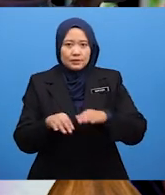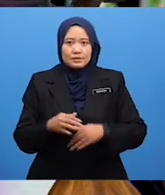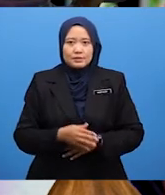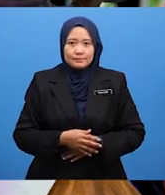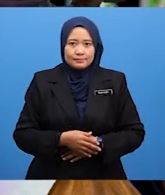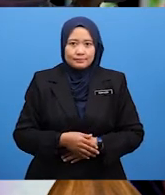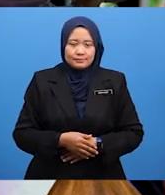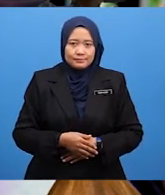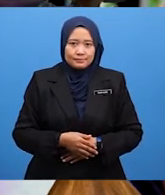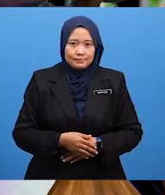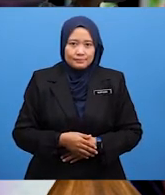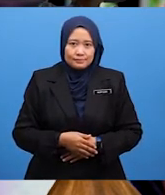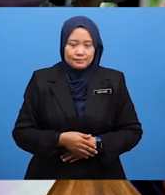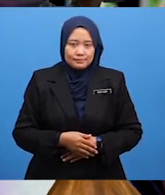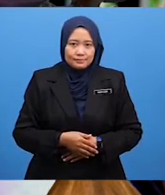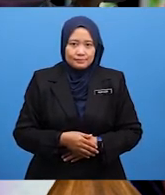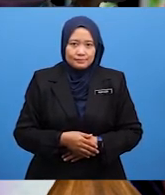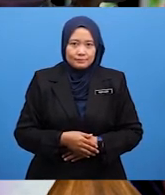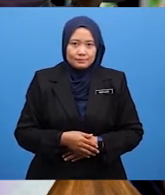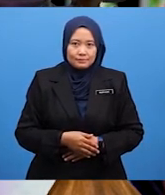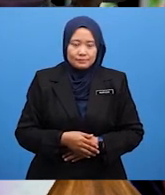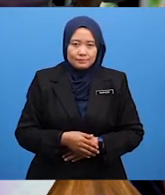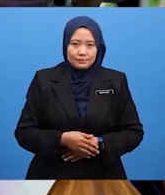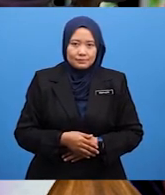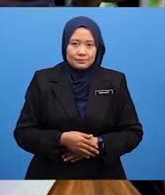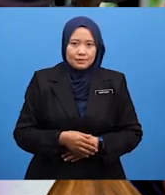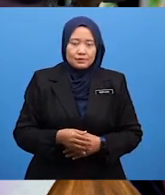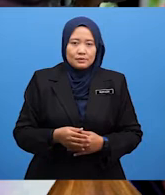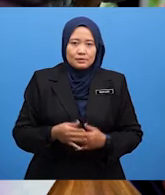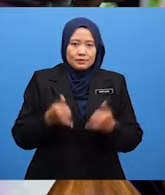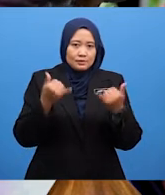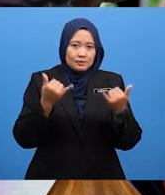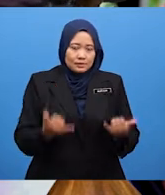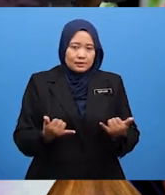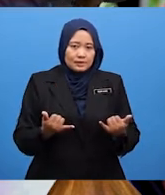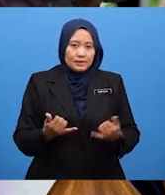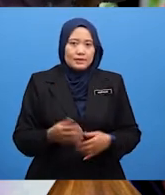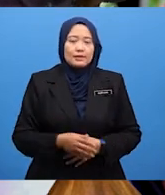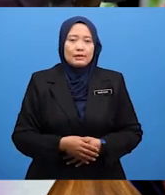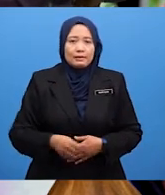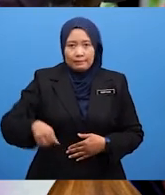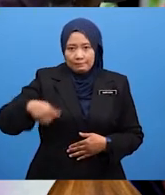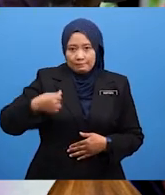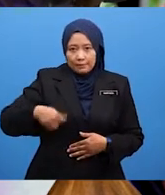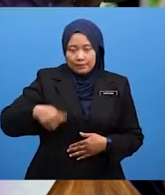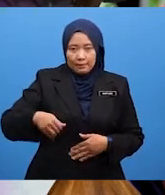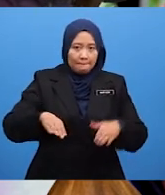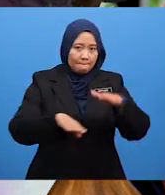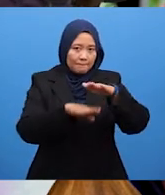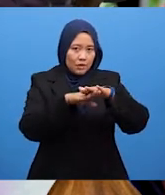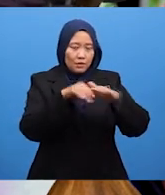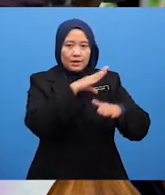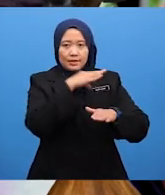Haziq, kamu akan tunjukkan petikan ke bawah dengan cara petikan ke atas menggunakan tali